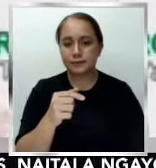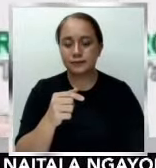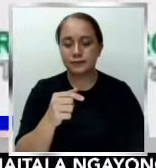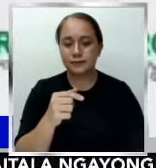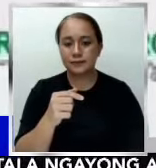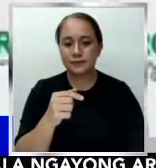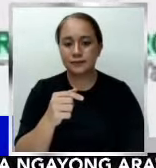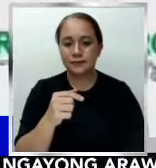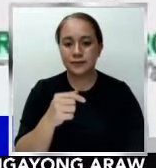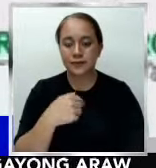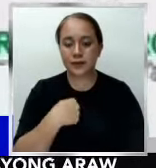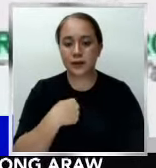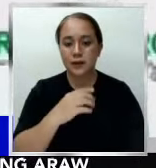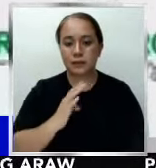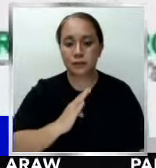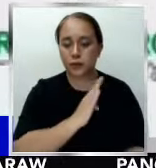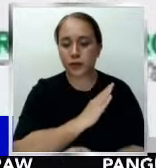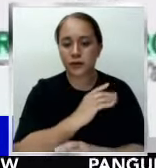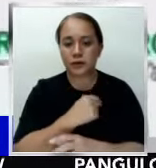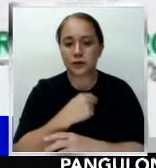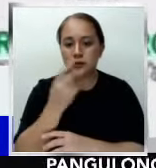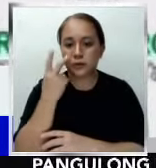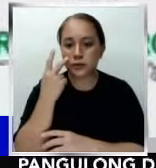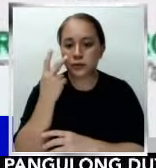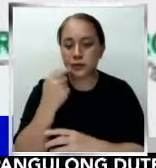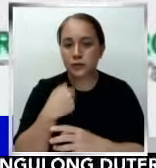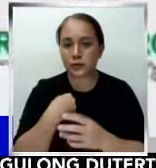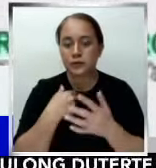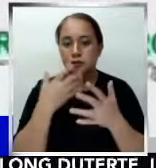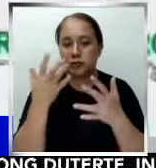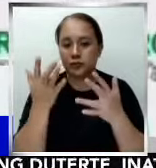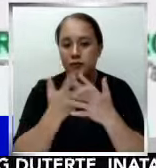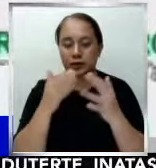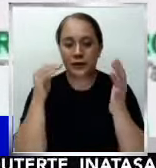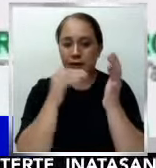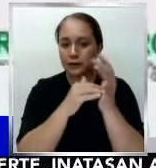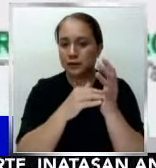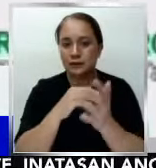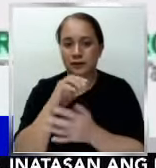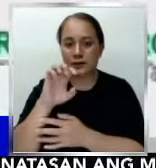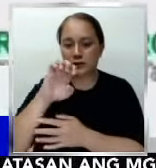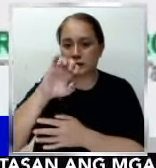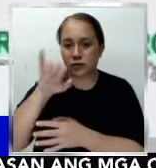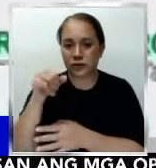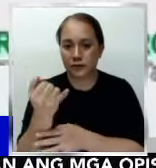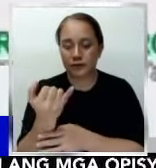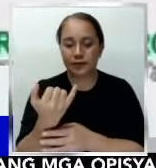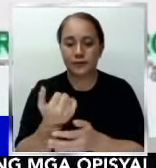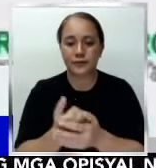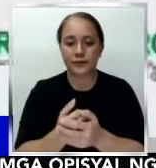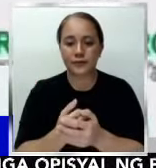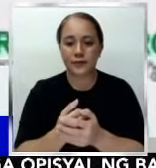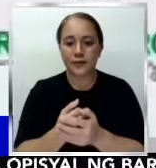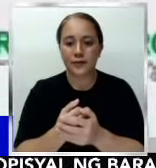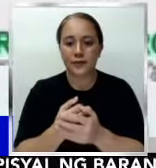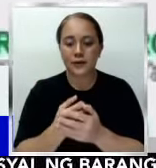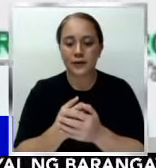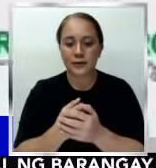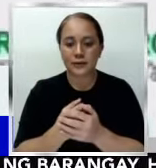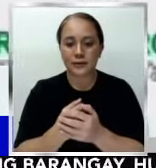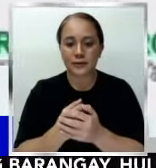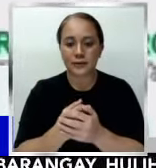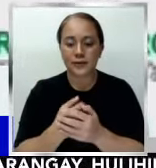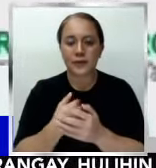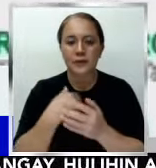The board did not look for charges against Mr. Obiena. It came to me. I sort